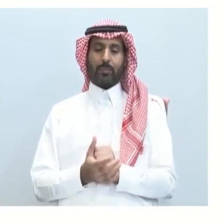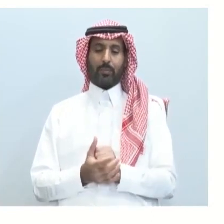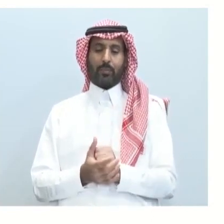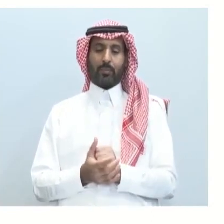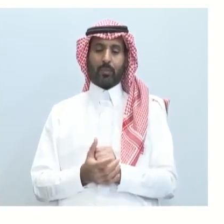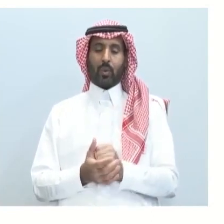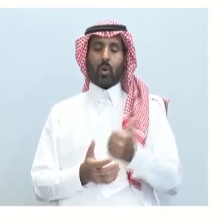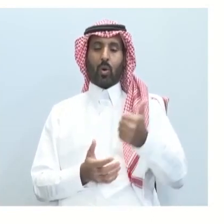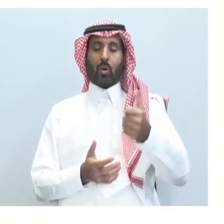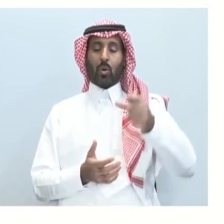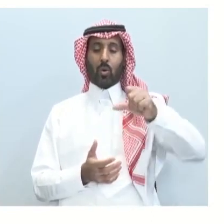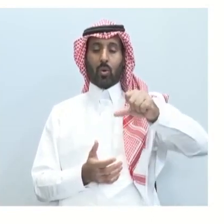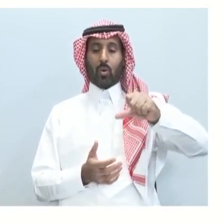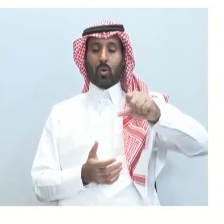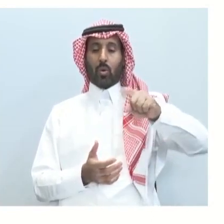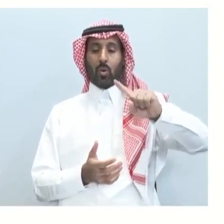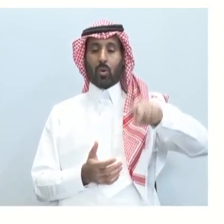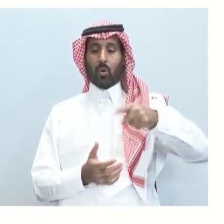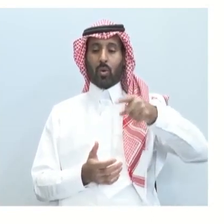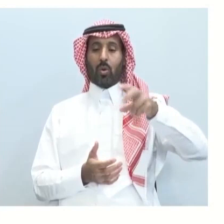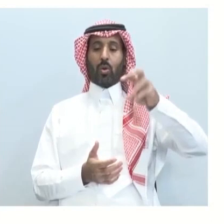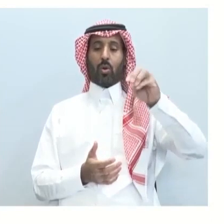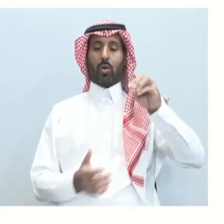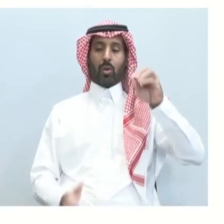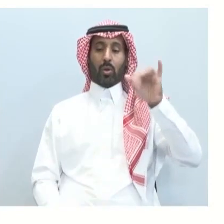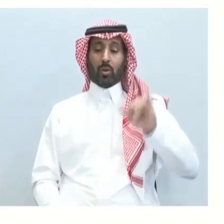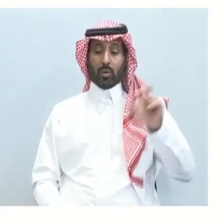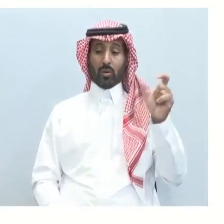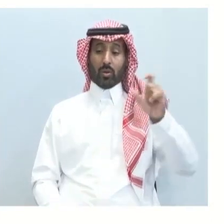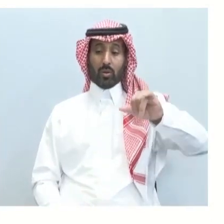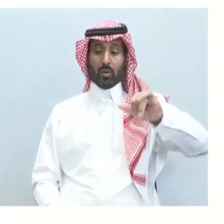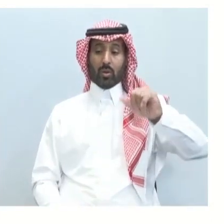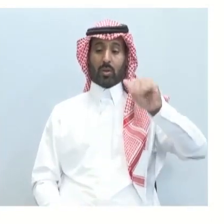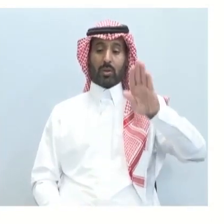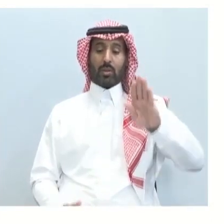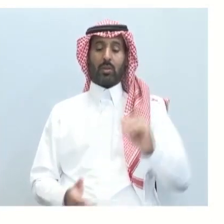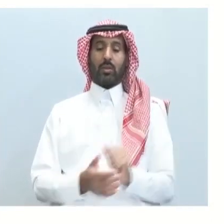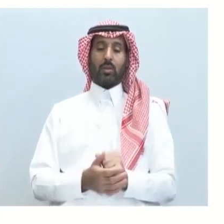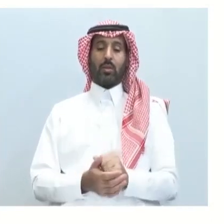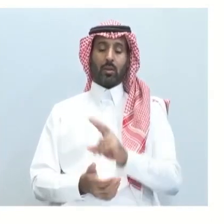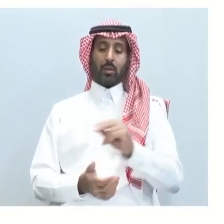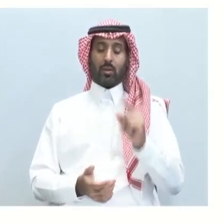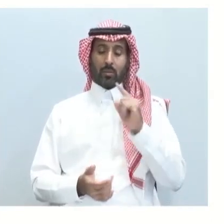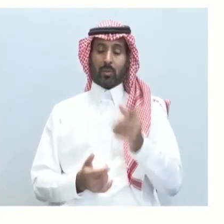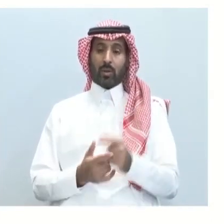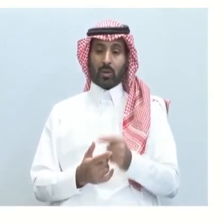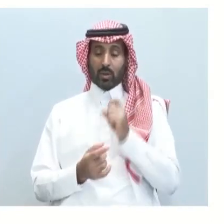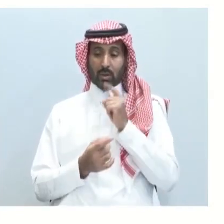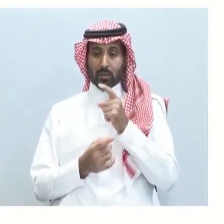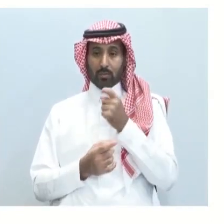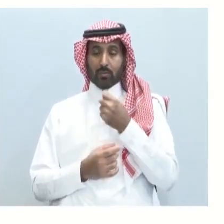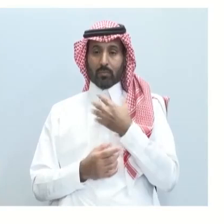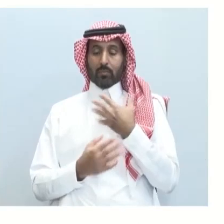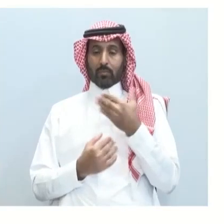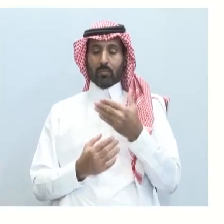للتاين ان ترتبط بعنصر اخر له خواص كهروسالبيه مثل ايش مثل الاكسجين انا عارف انه في فرق